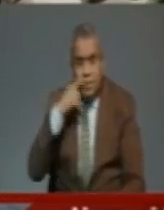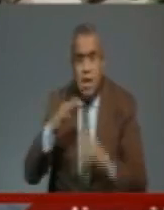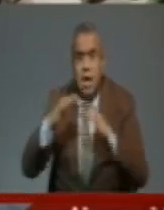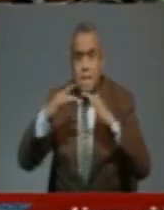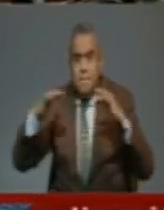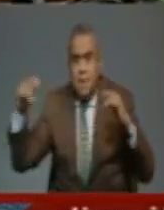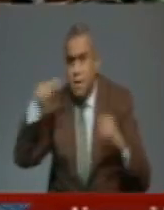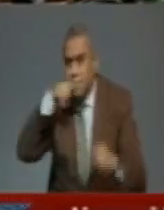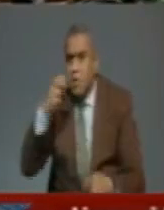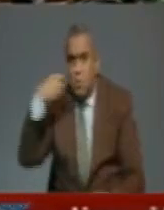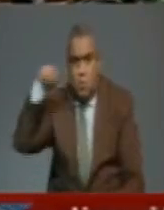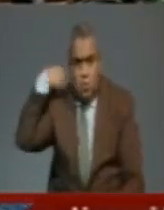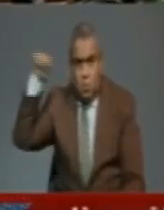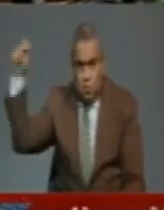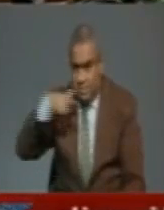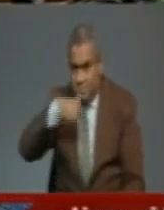كامل اللي بتحول من